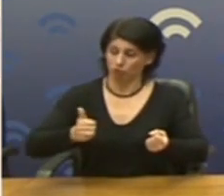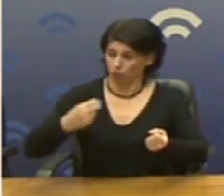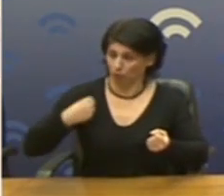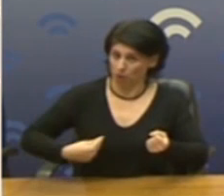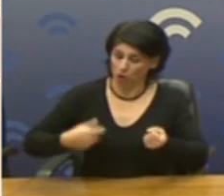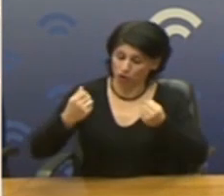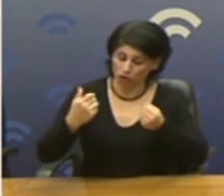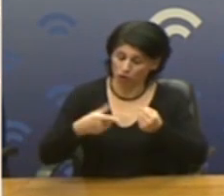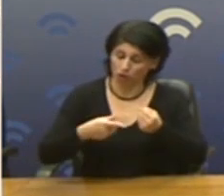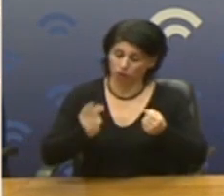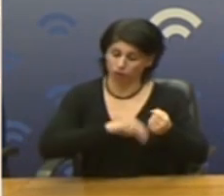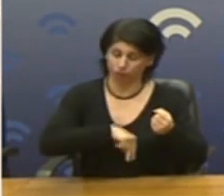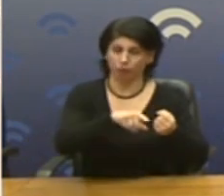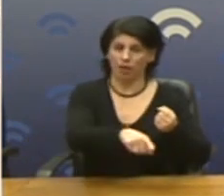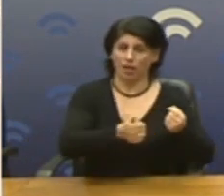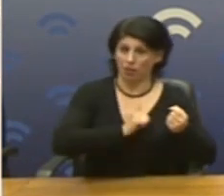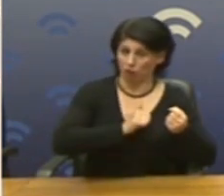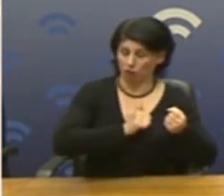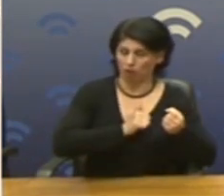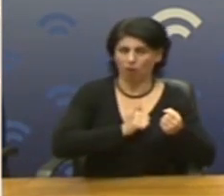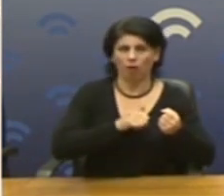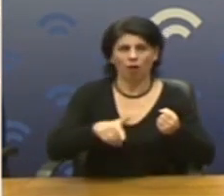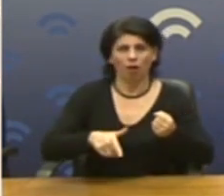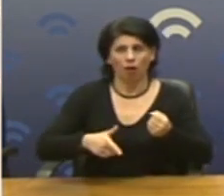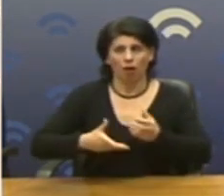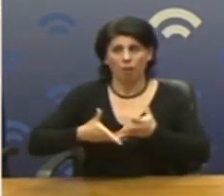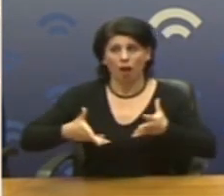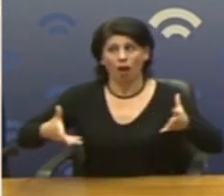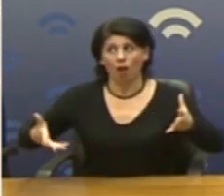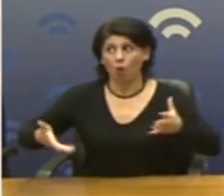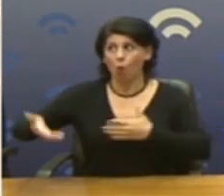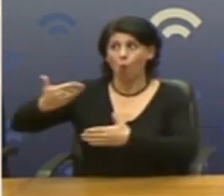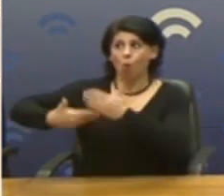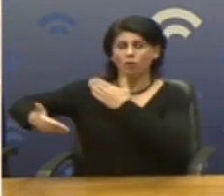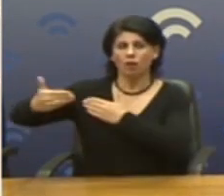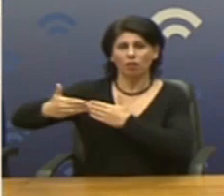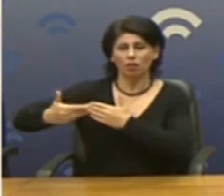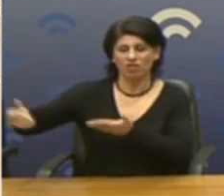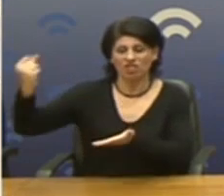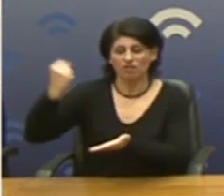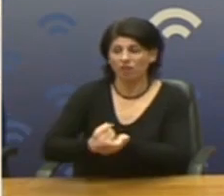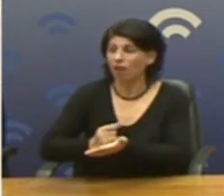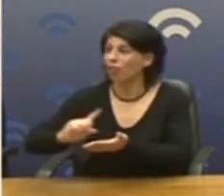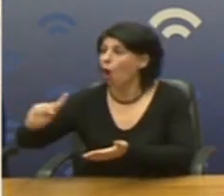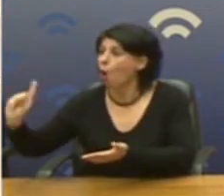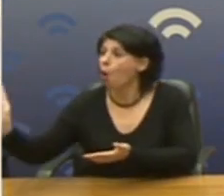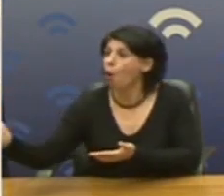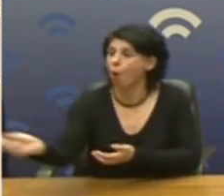όλα τα προηγούμενα χρόνια, έχει τη σφραγίδα όλων σας. Η σμπαραλιασμένη έως και